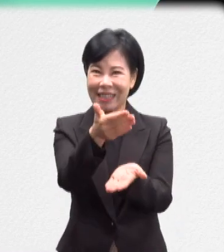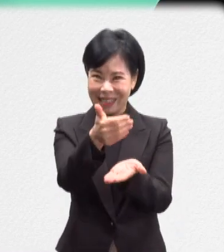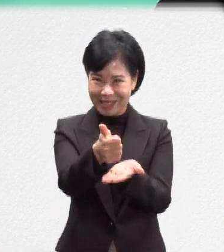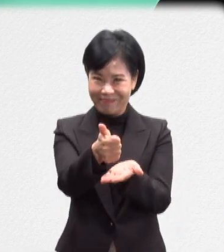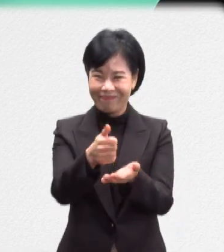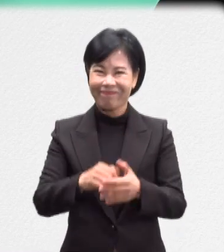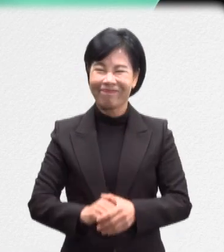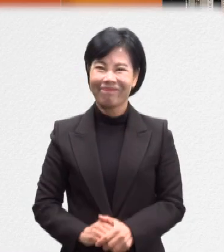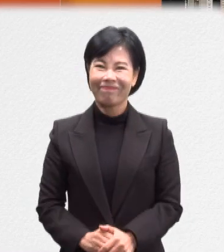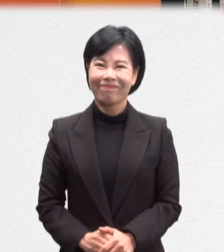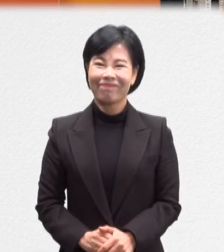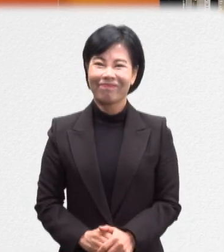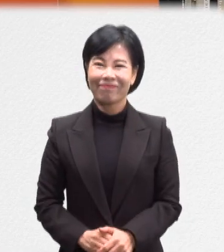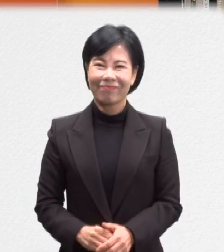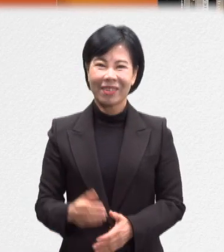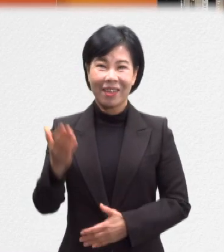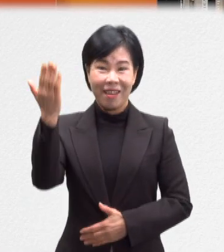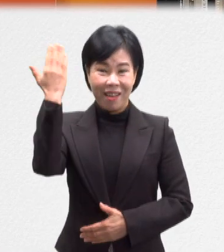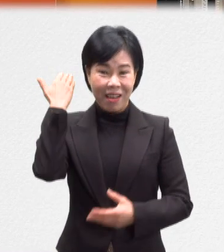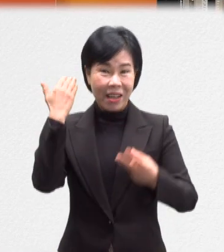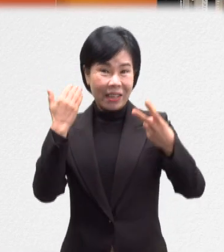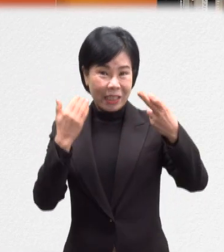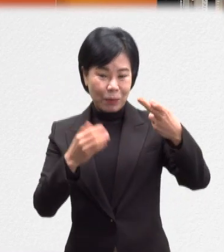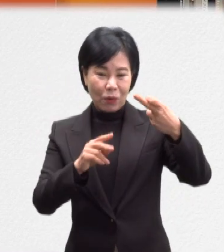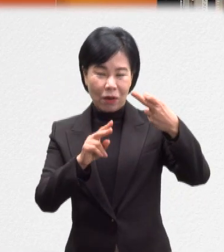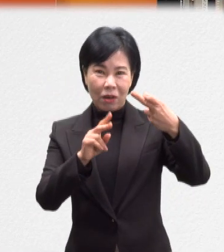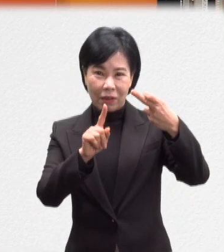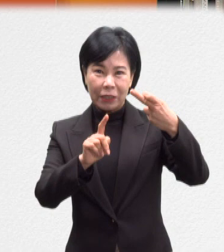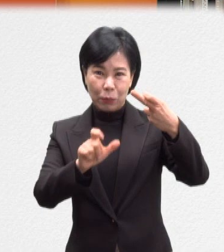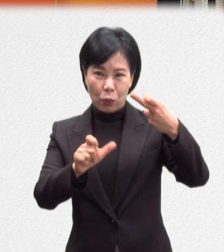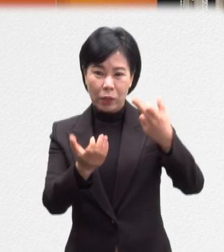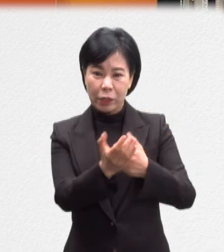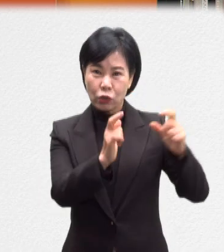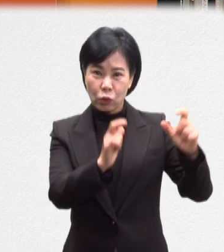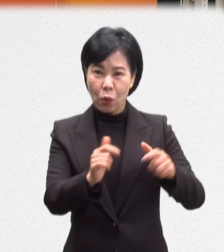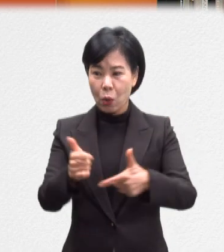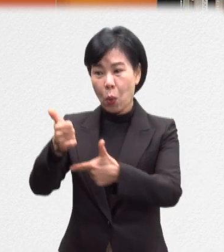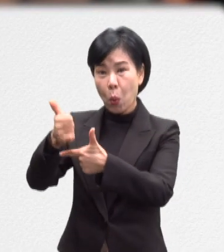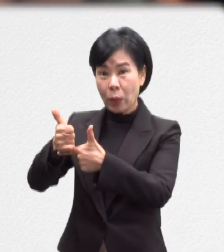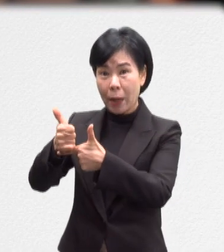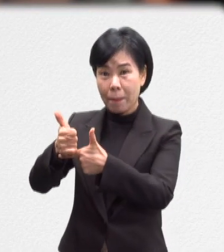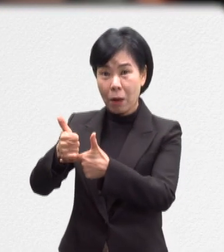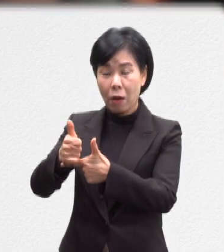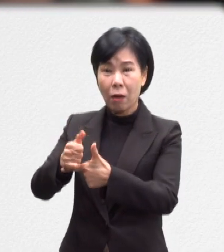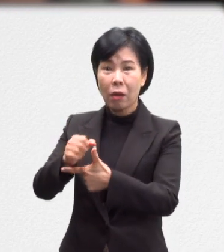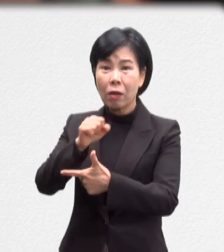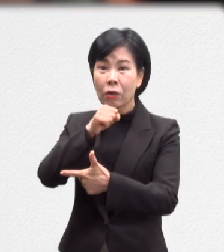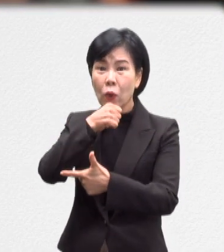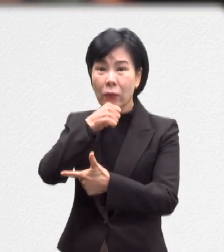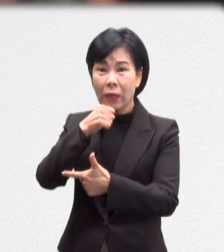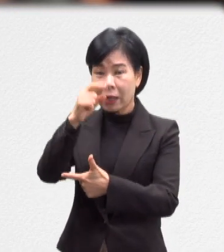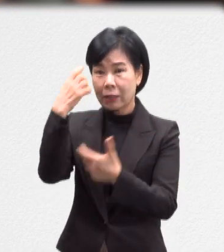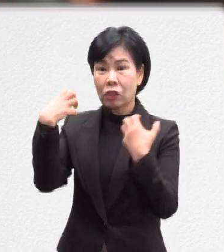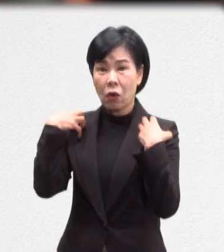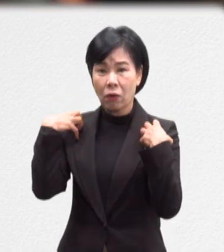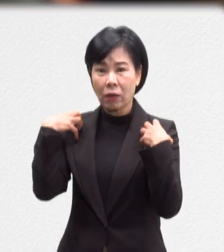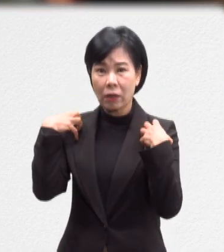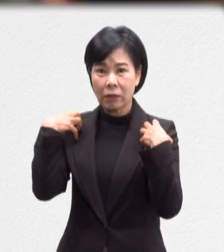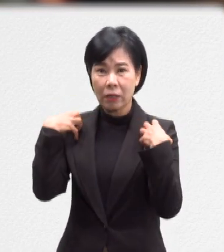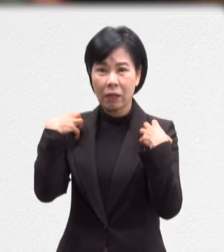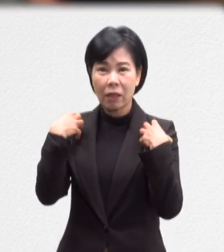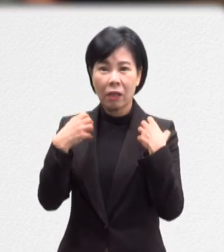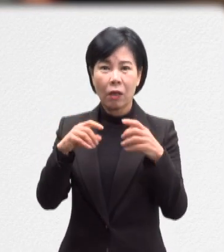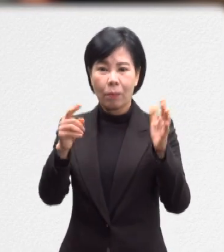강보배입니다. 지난 12월 15일 제주특별자치도와 호남지방통계청이 2022 제주